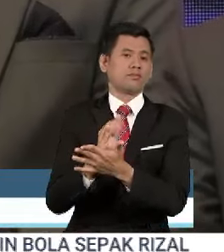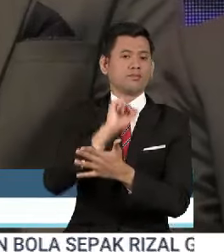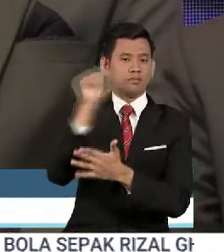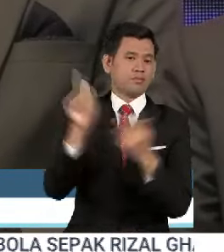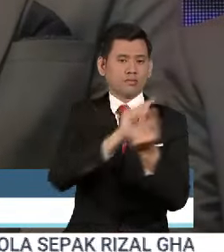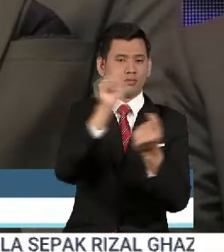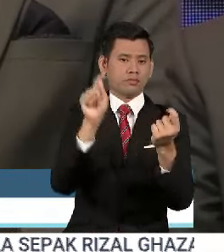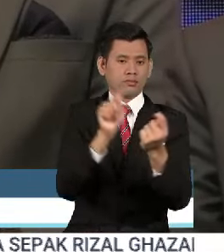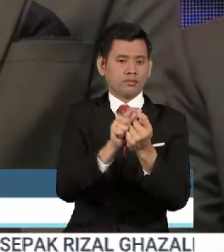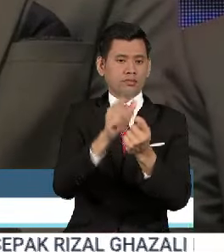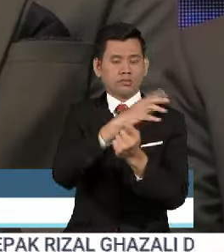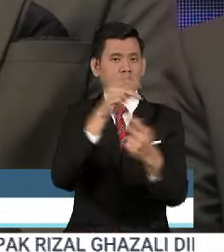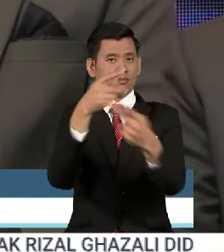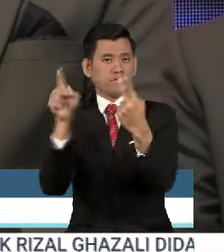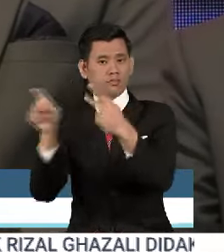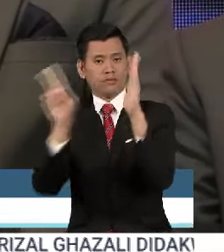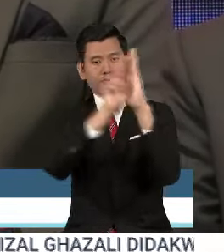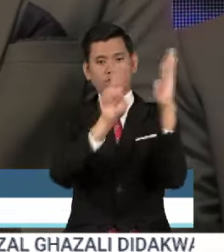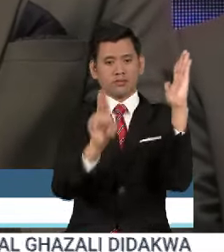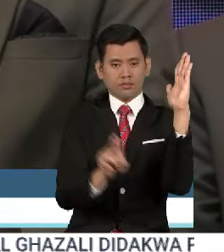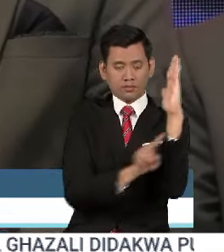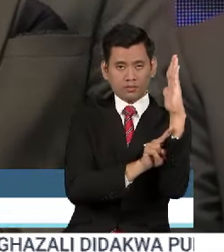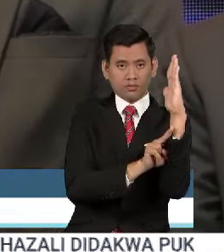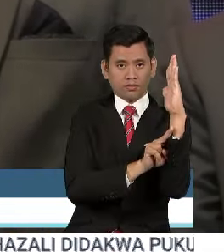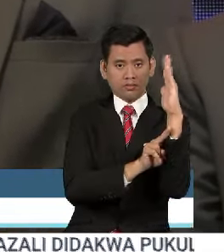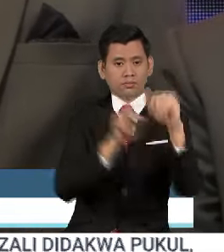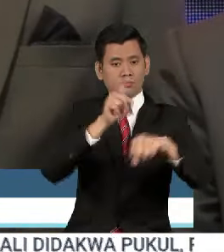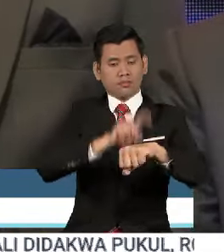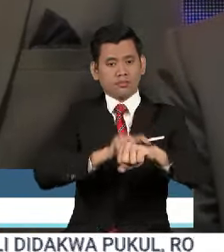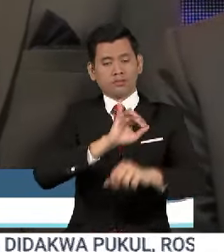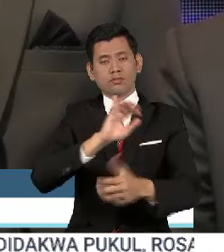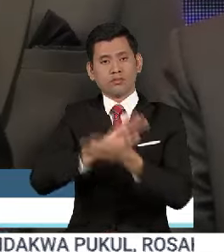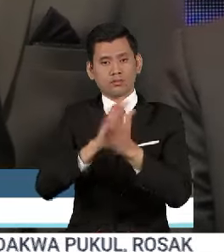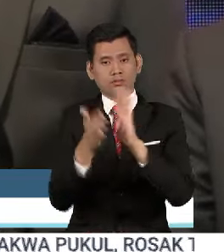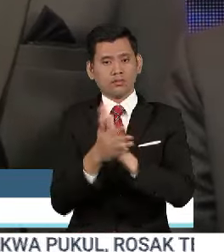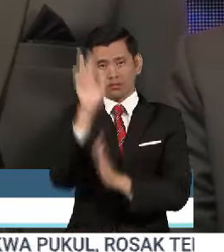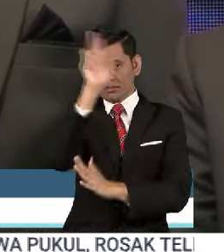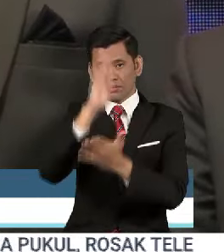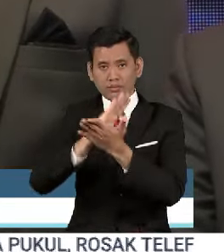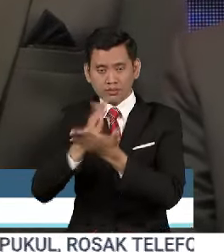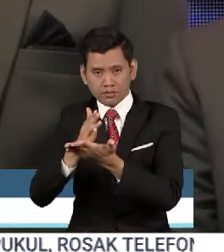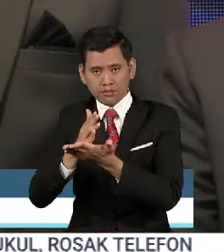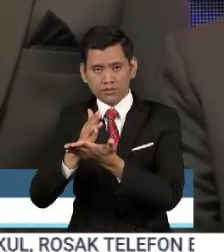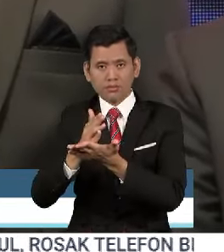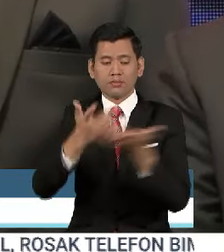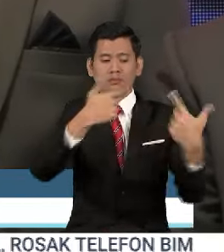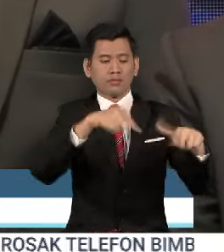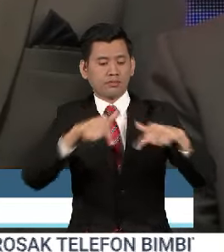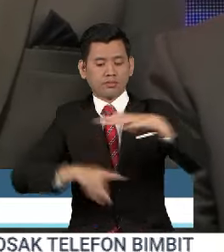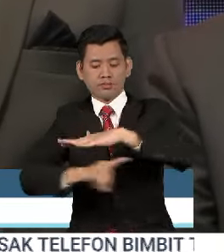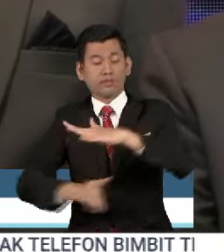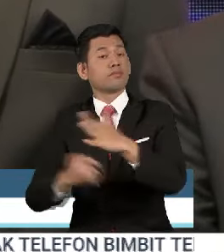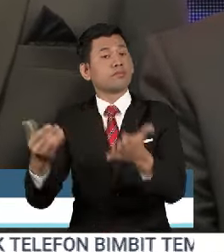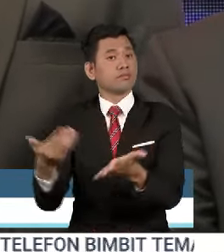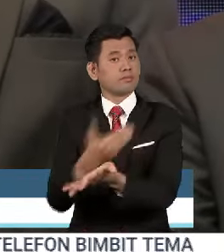dan bertentangan dengan perlembagaan ataupun convention ketika sebagai caretaker government. Pelaksanaan dasar-dasar baru